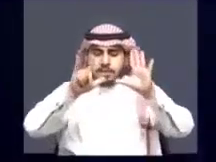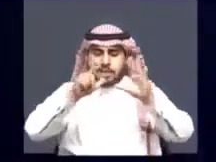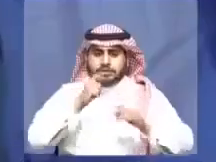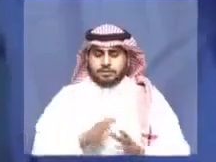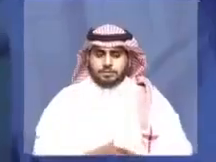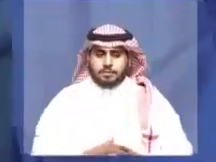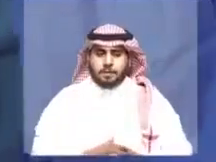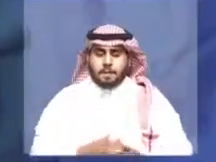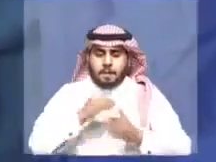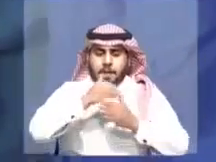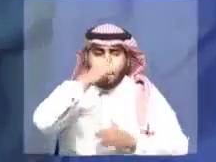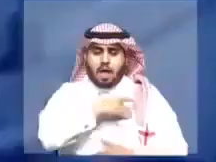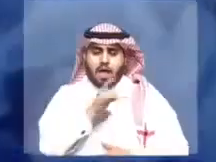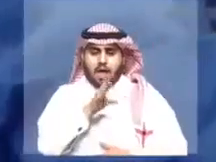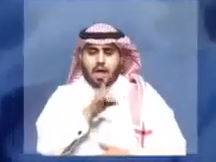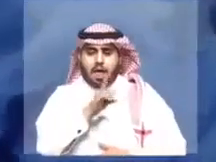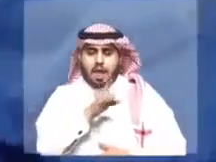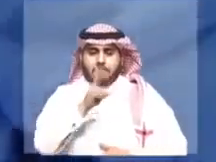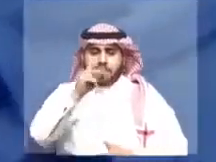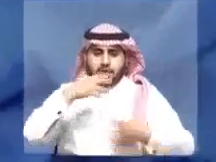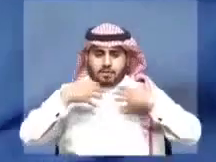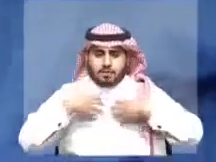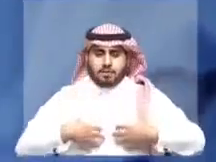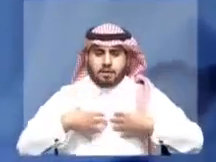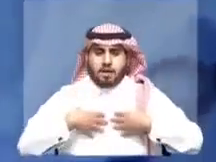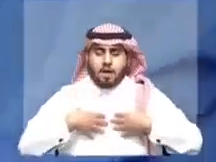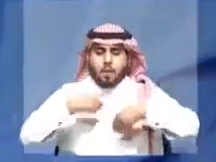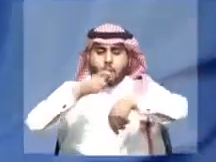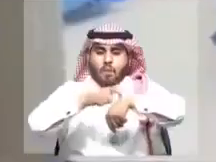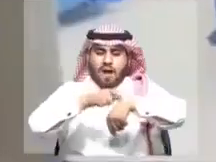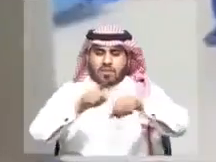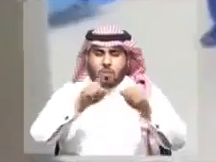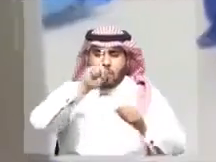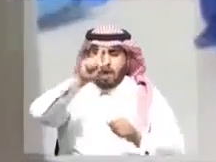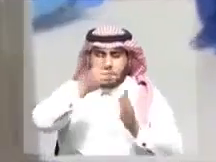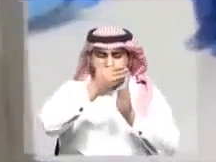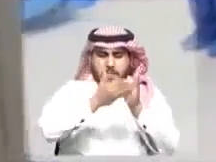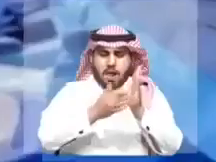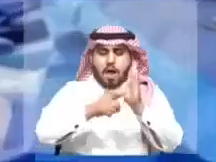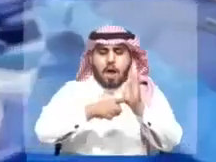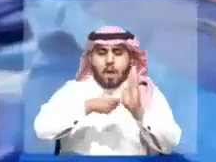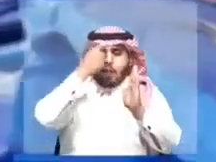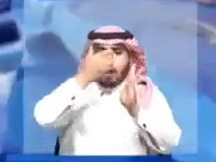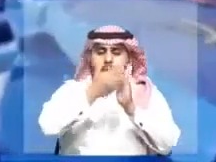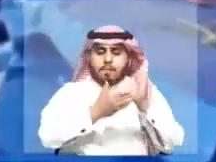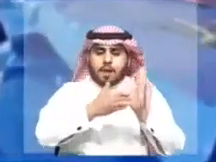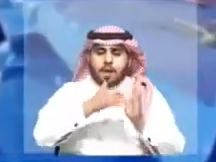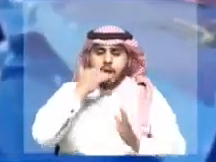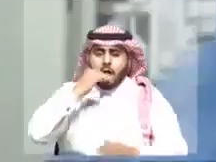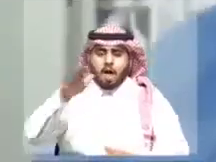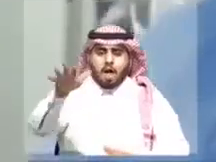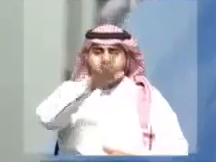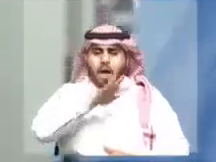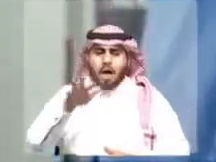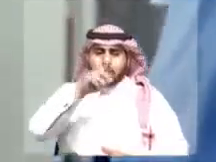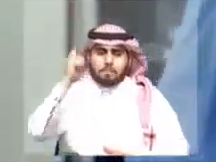عاما إثر زراعة قلب ورئتين في آن واحد، عملية تعد النوعية بحد ذاتها